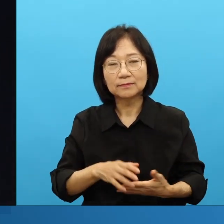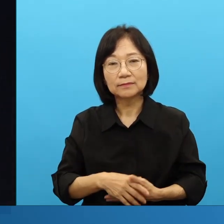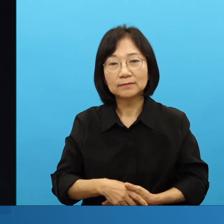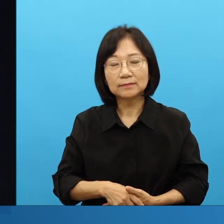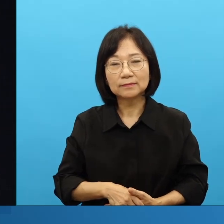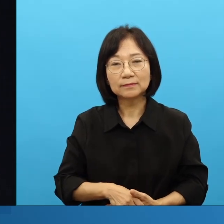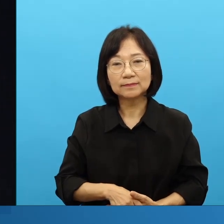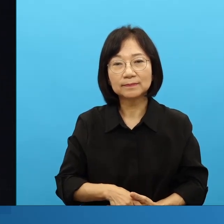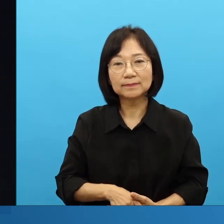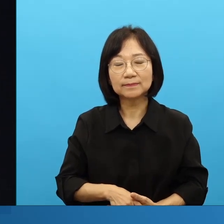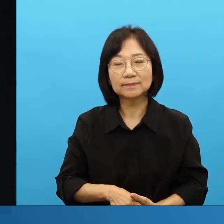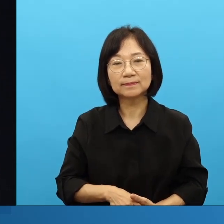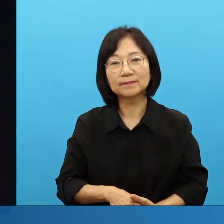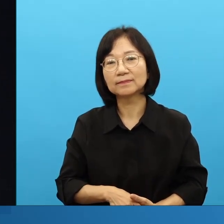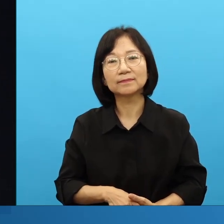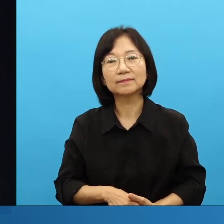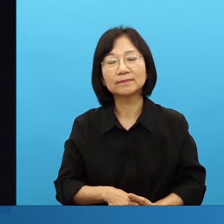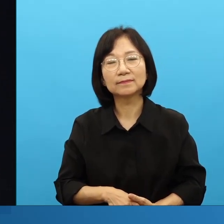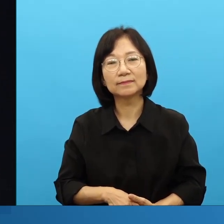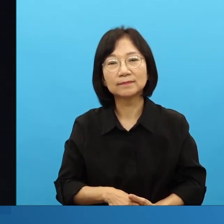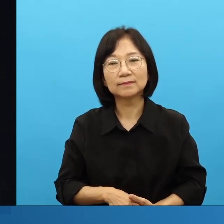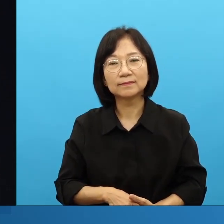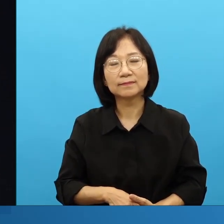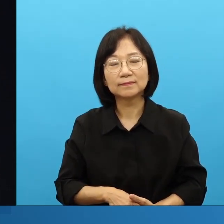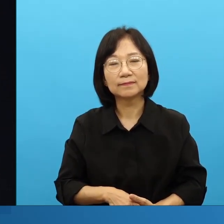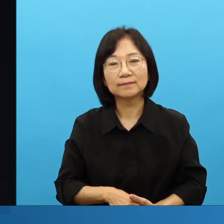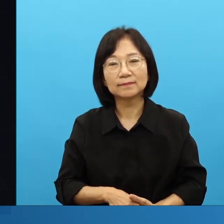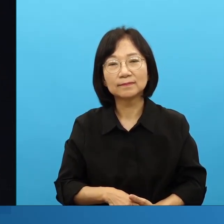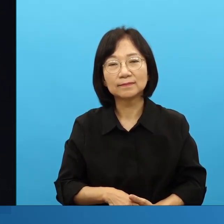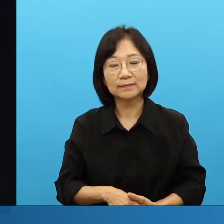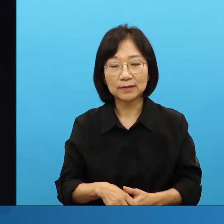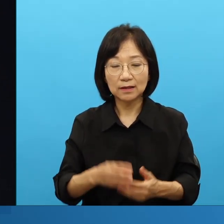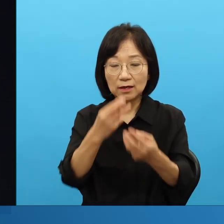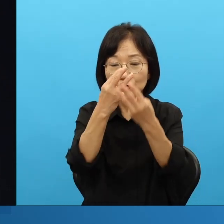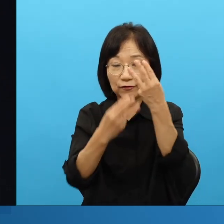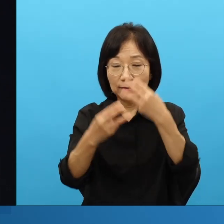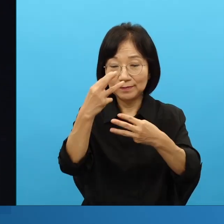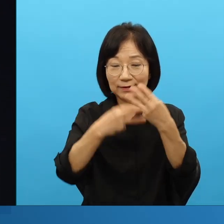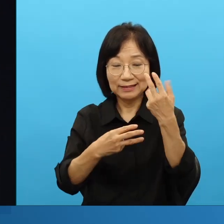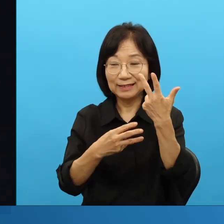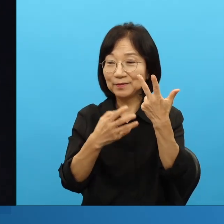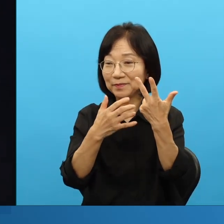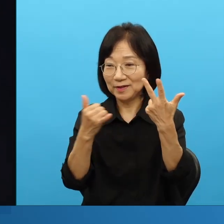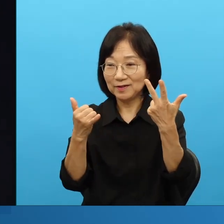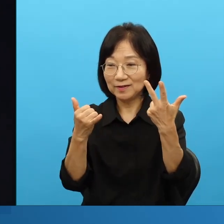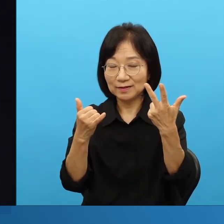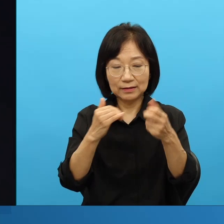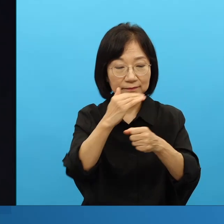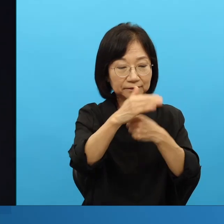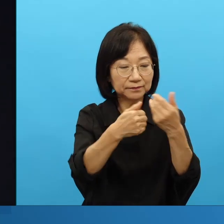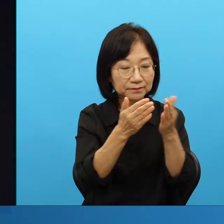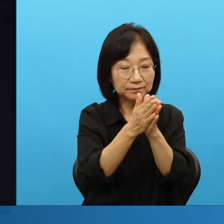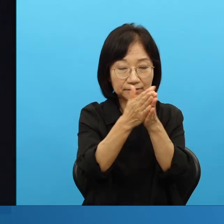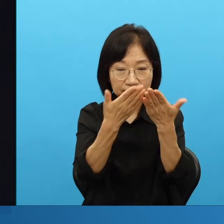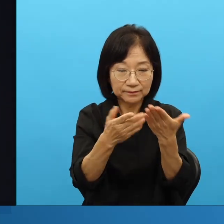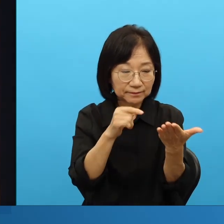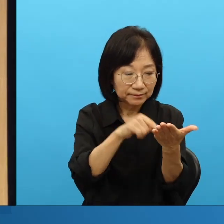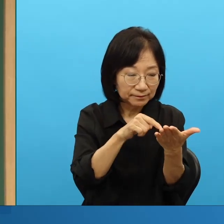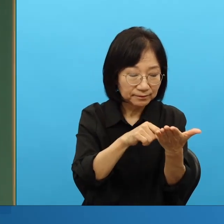다른 거 뭐 볼 필요 없고. 其他的没有必要说。 렘넌트 7명을 한번 보세요. 我看7名 렘넌트。